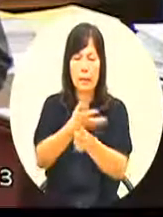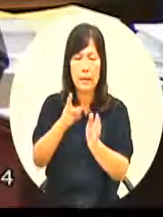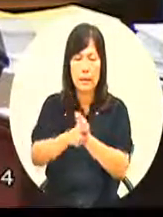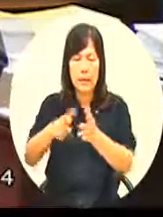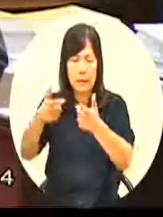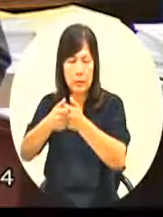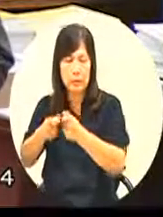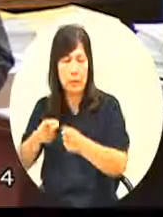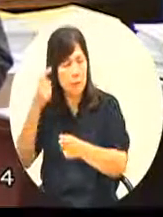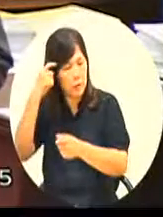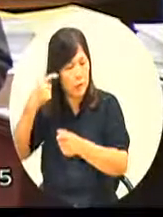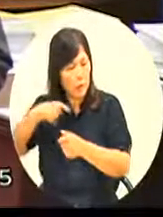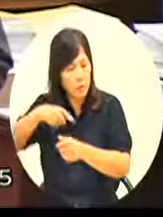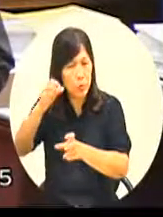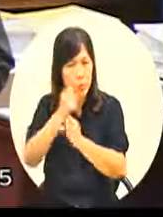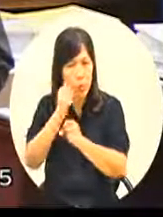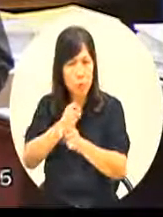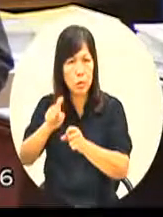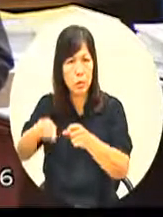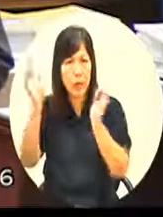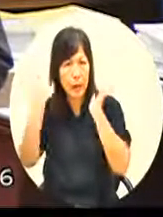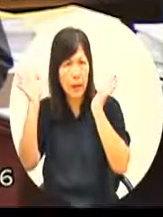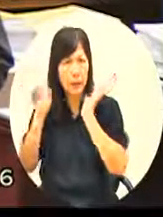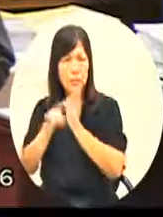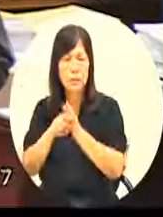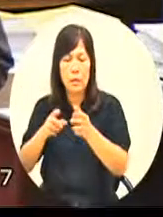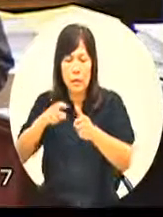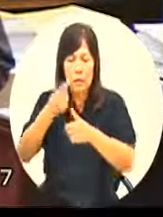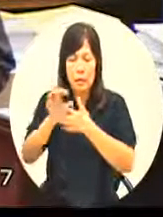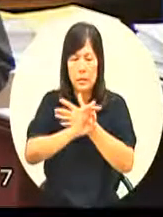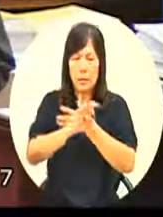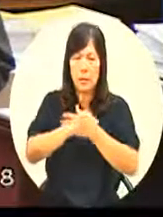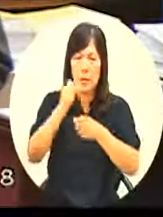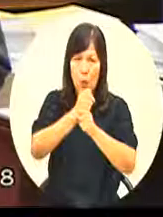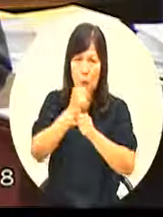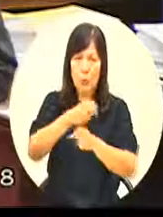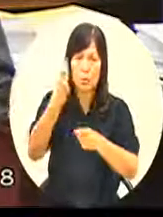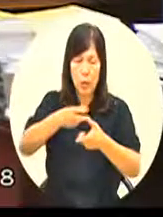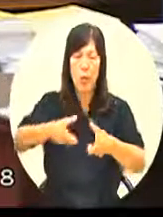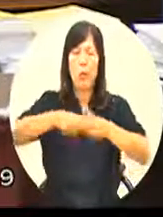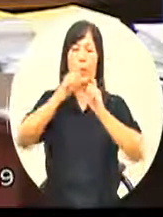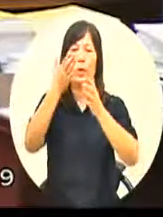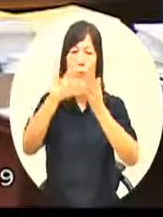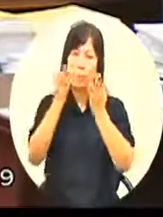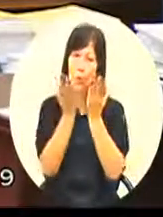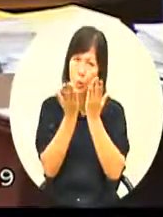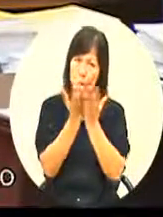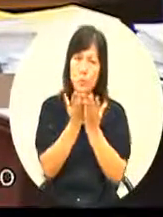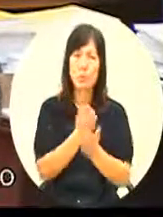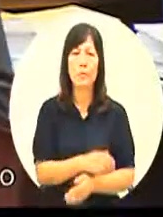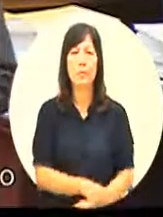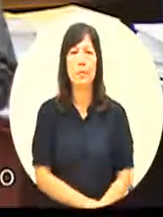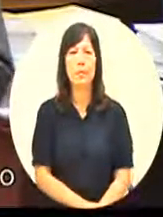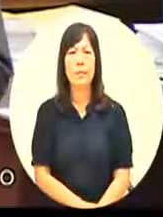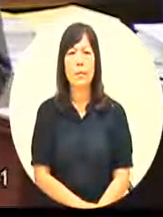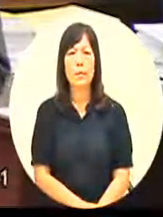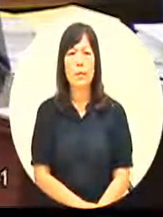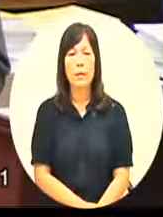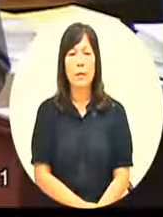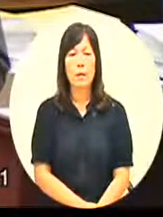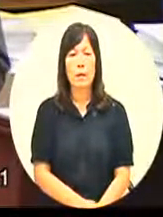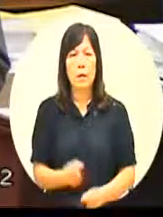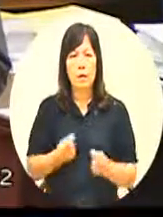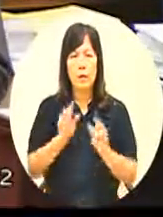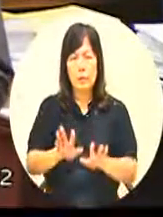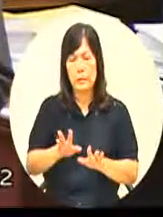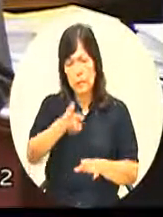合比较先到职场 的孩子们先去体验到职场再回到学校里面，所以这部分是不是像今天中